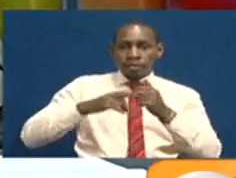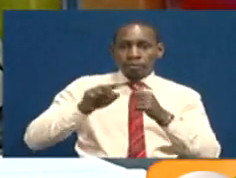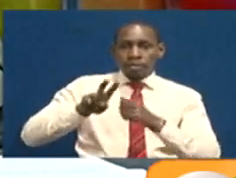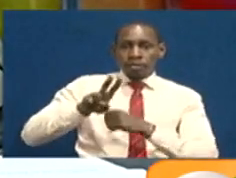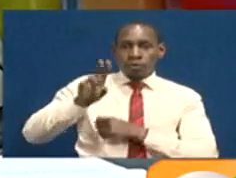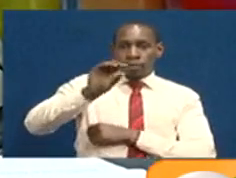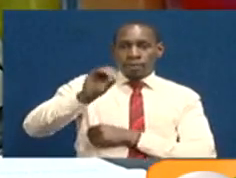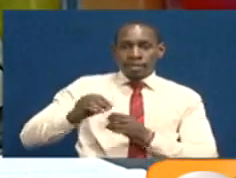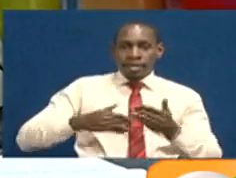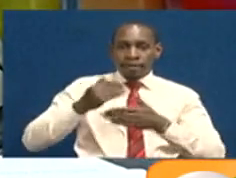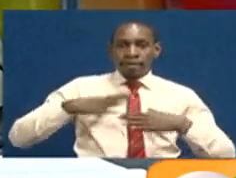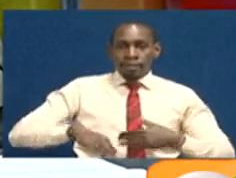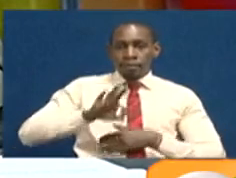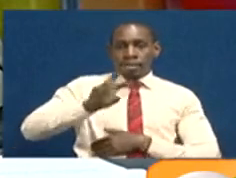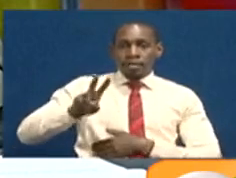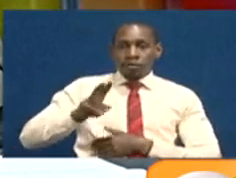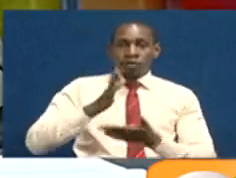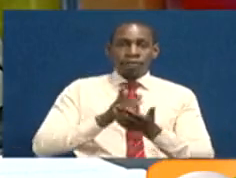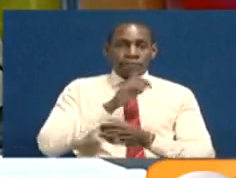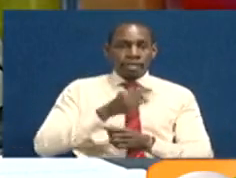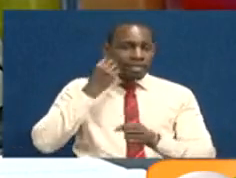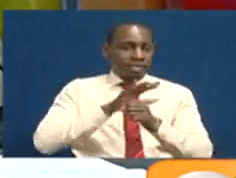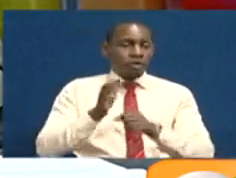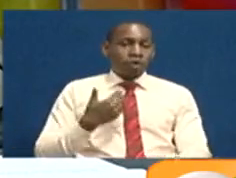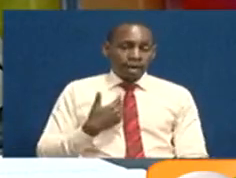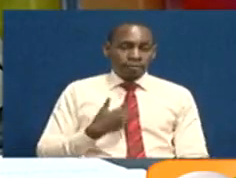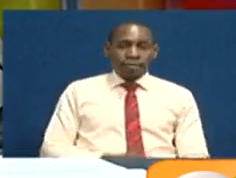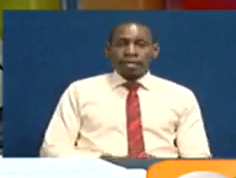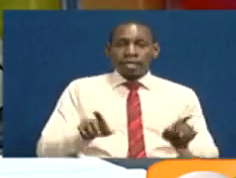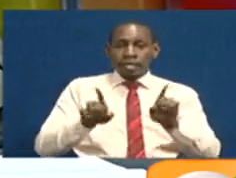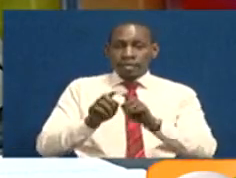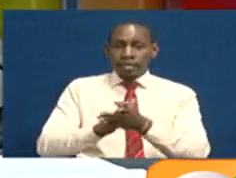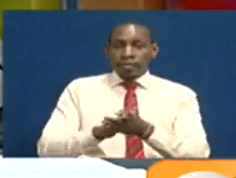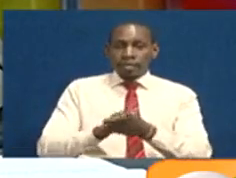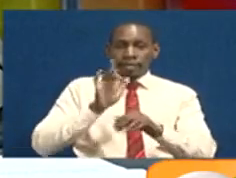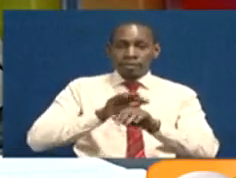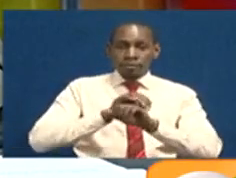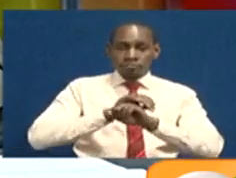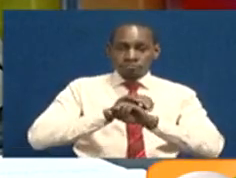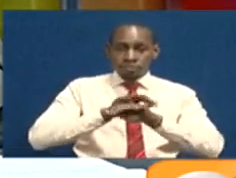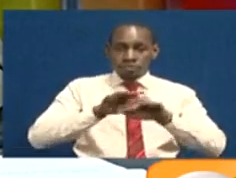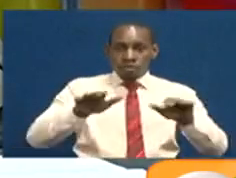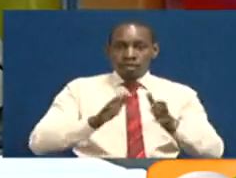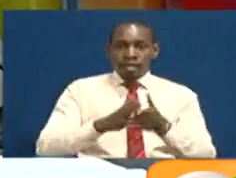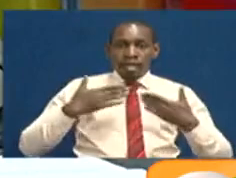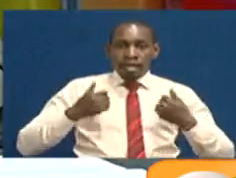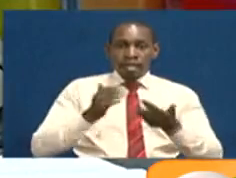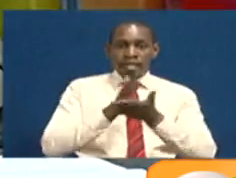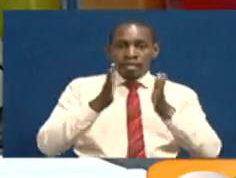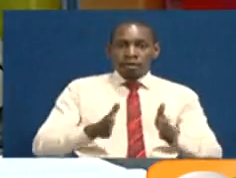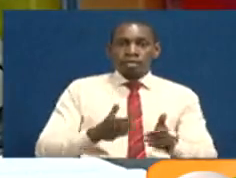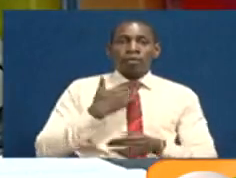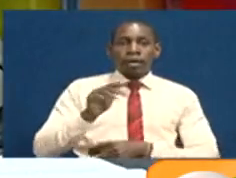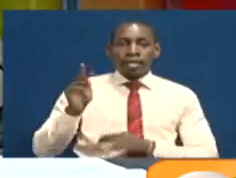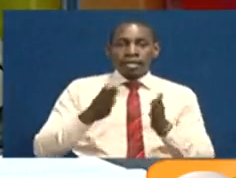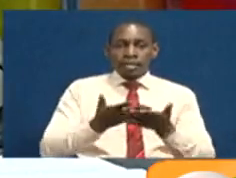2.2 baada ya watu 32 kupatikana na virusi hivyo. Licha ya kuongezeka kwa idadi ya maambukizi, wadau wa afya